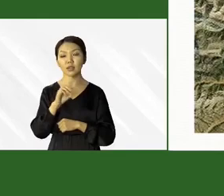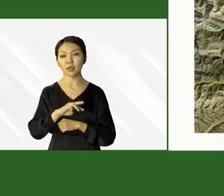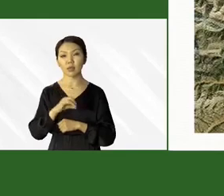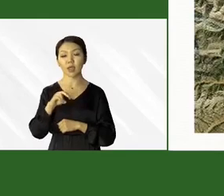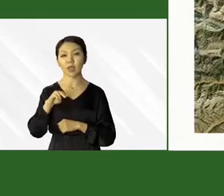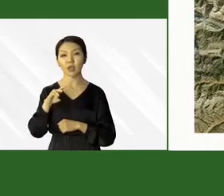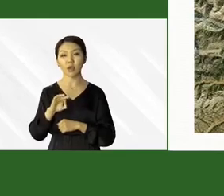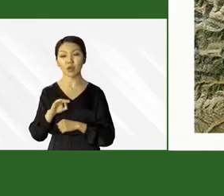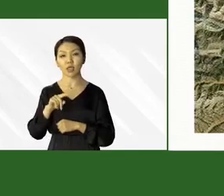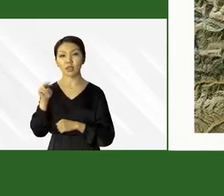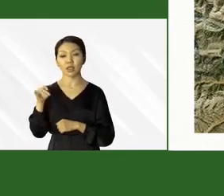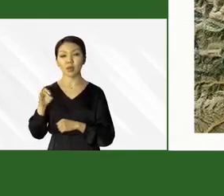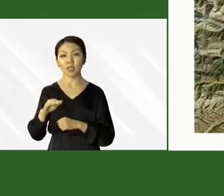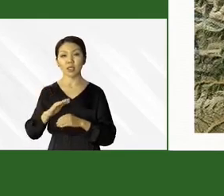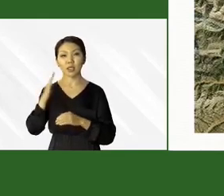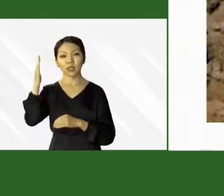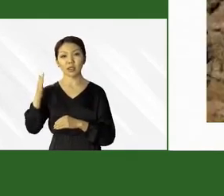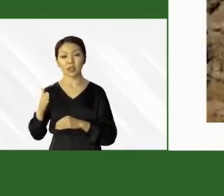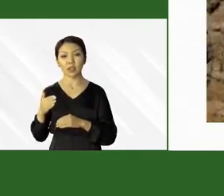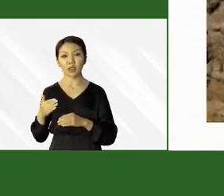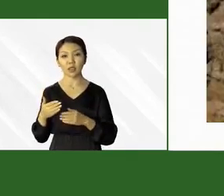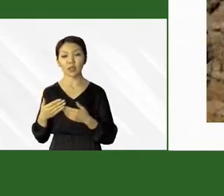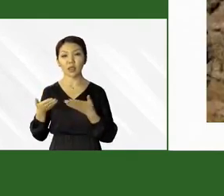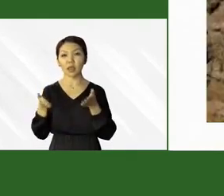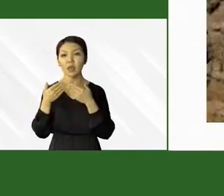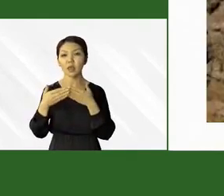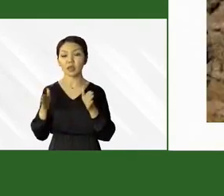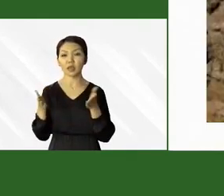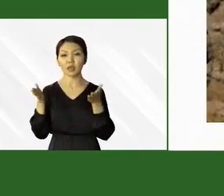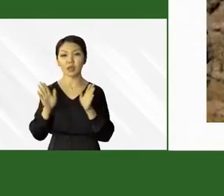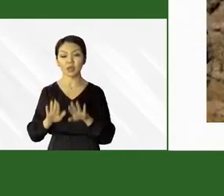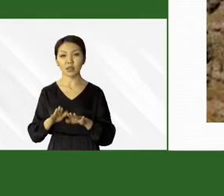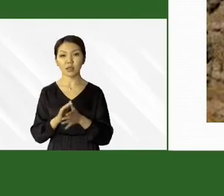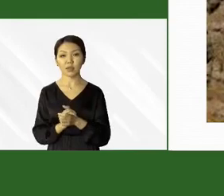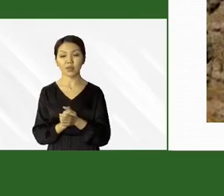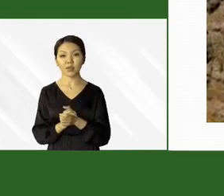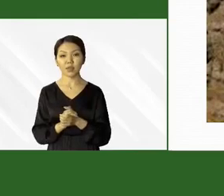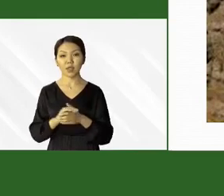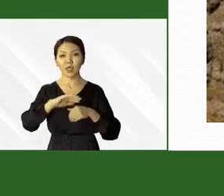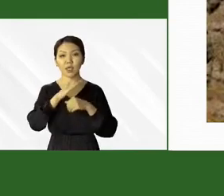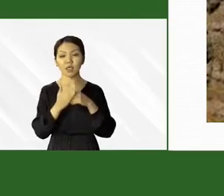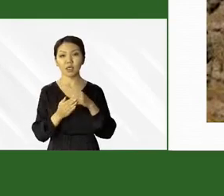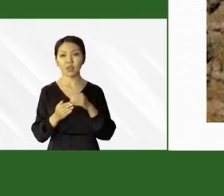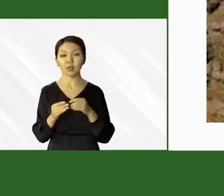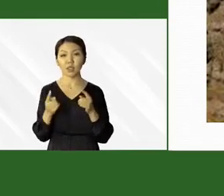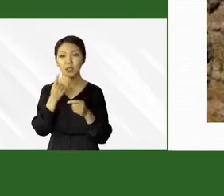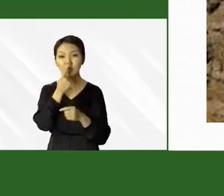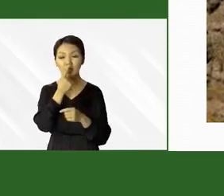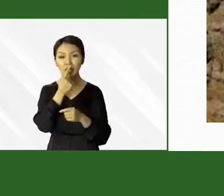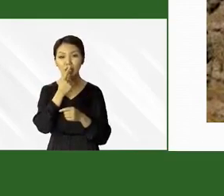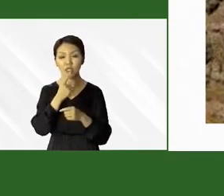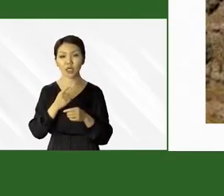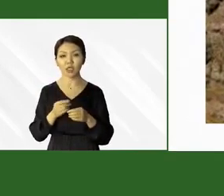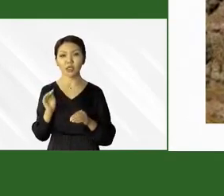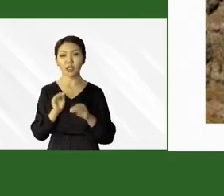сторона остается открытой. Обрамляющие долину хребты, сближаясь, образуют на востоке горный